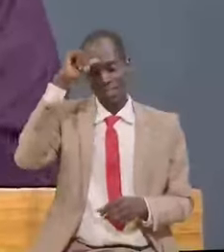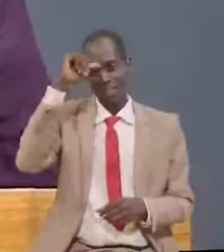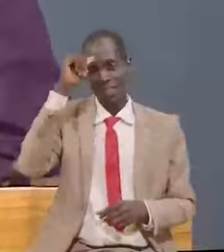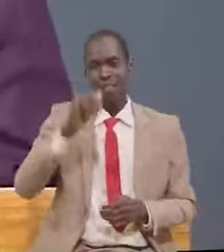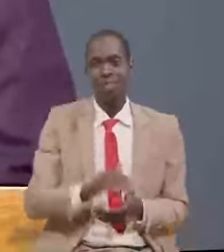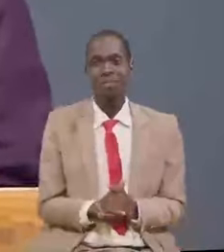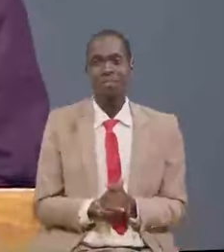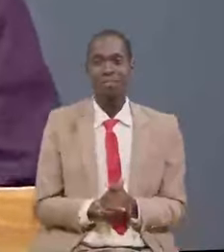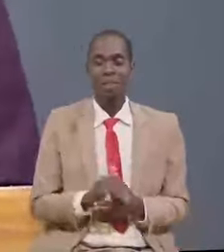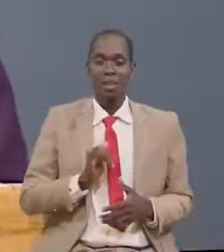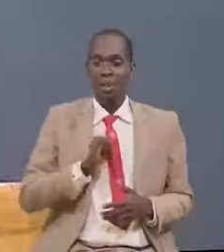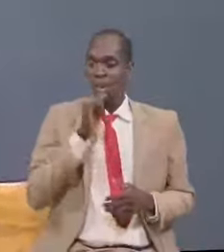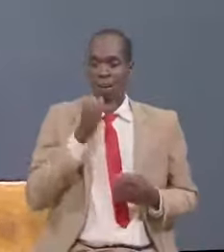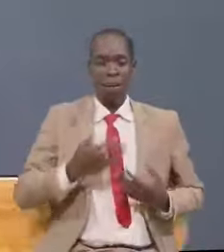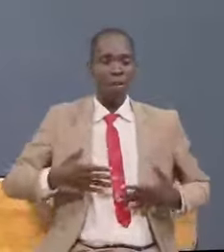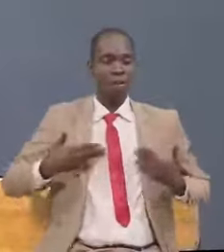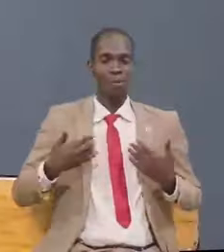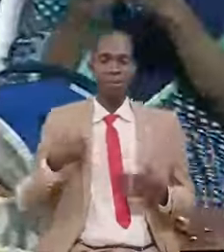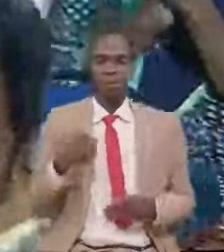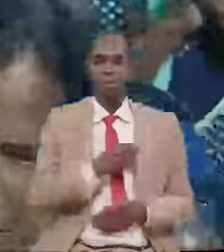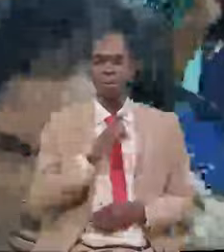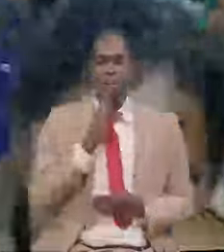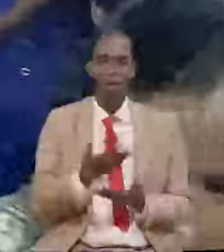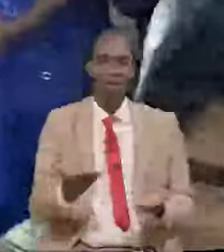Je suis très enthousiasmé d'être là aujourd'hui.